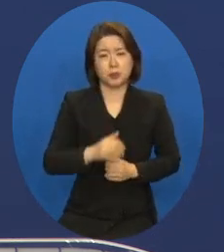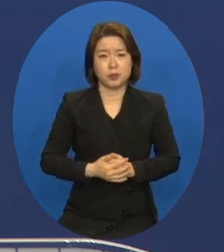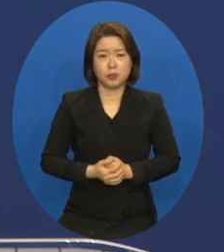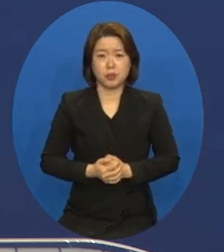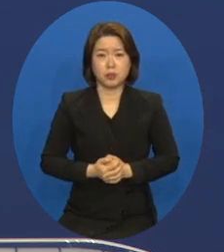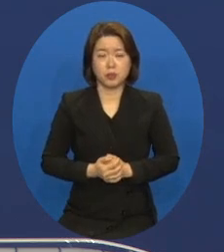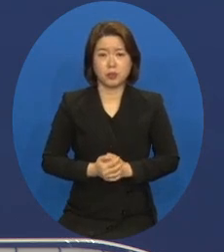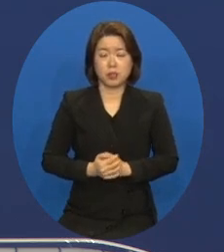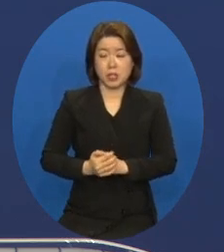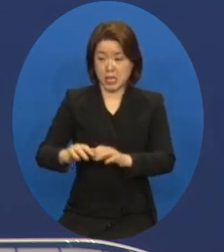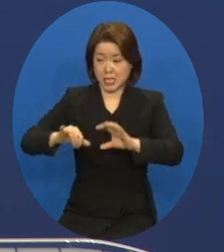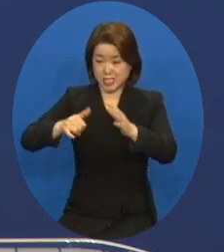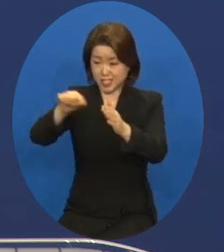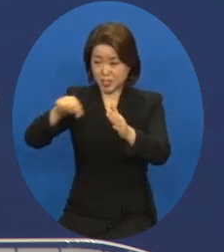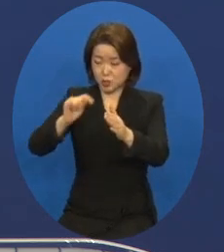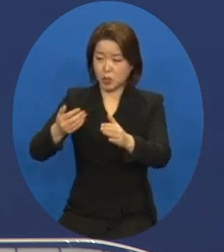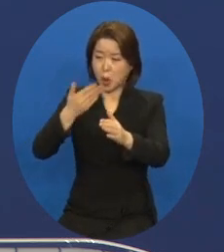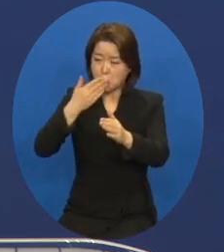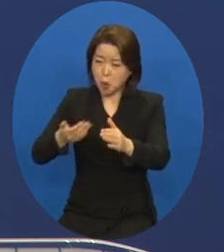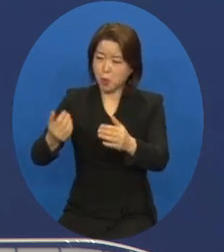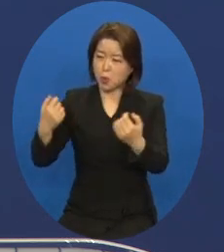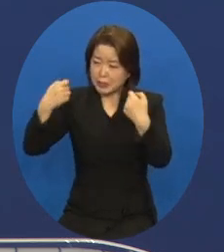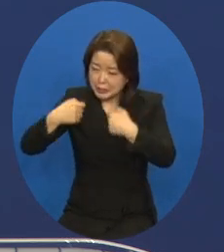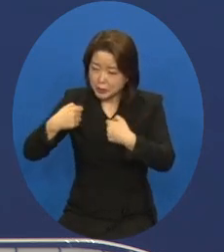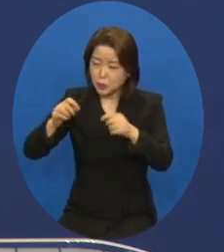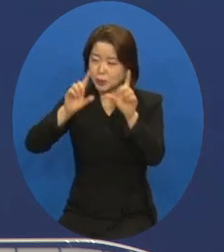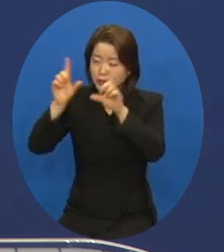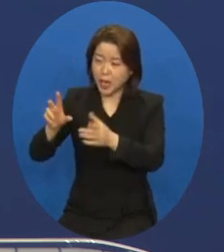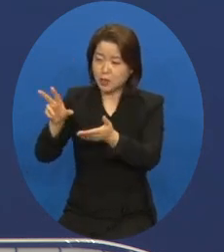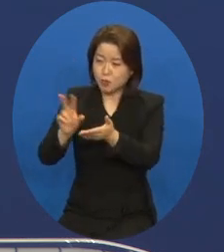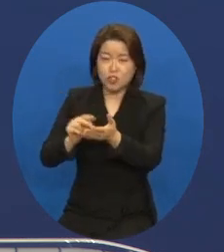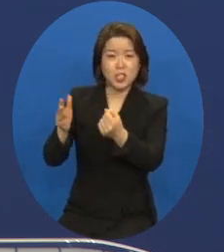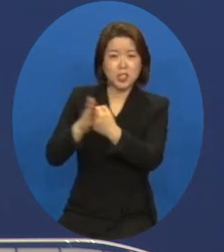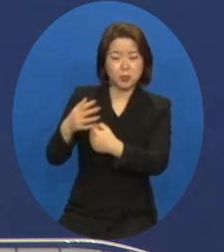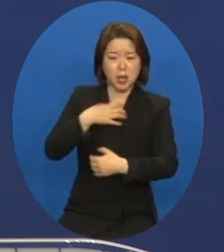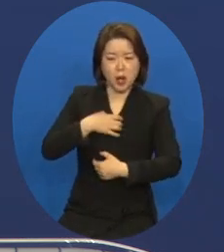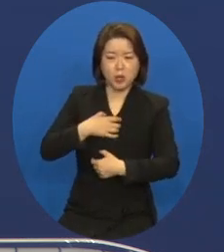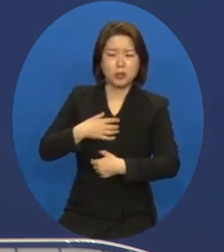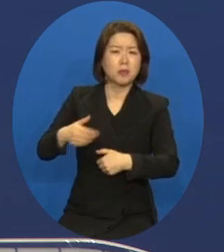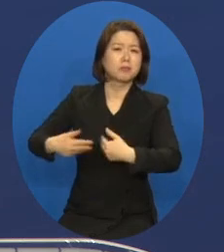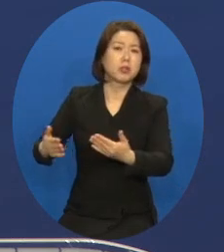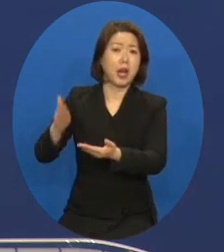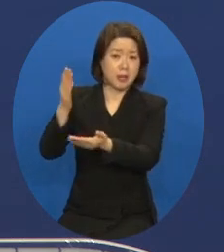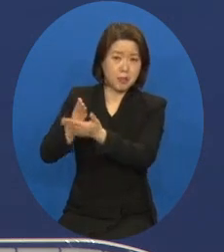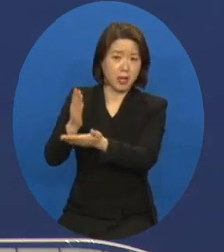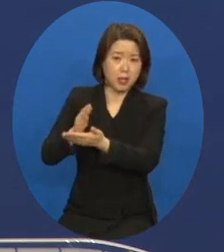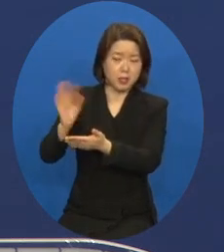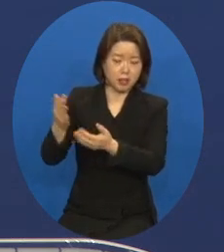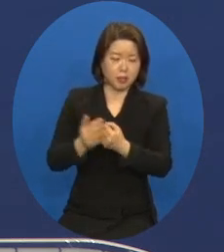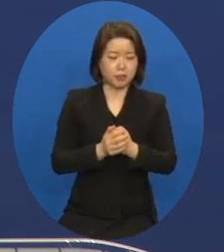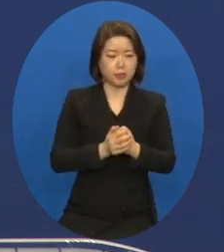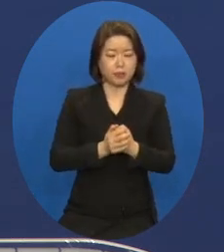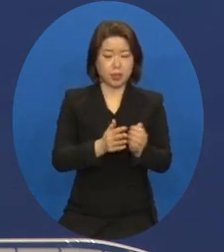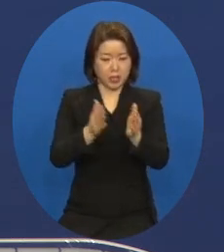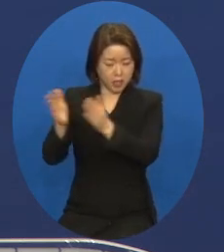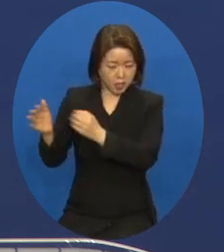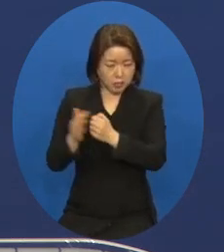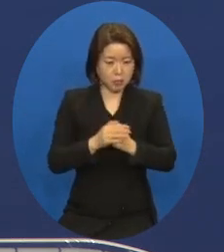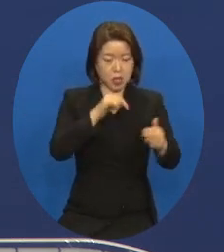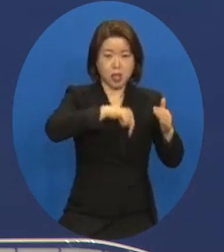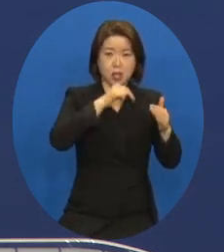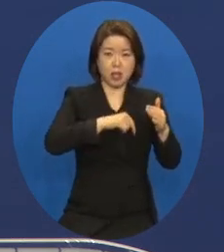세상 먹고 잊고 사는 것 때문에 는 근심하지 마라 야지마 지금 우리 안에는 심각한